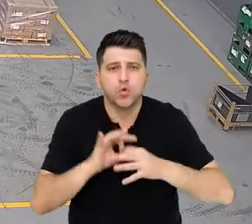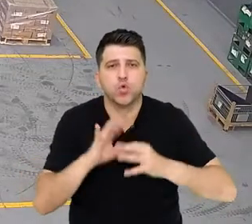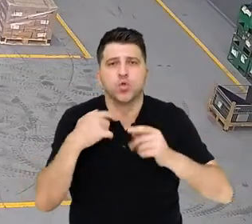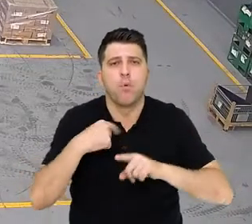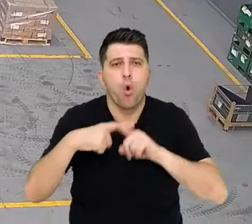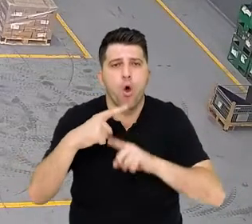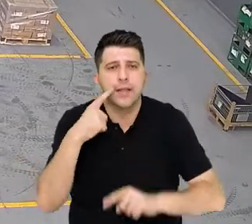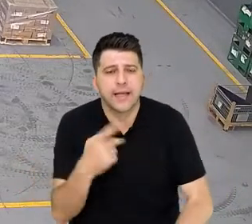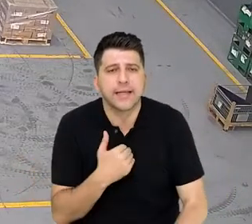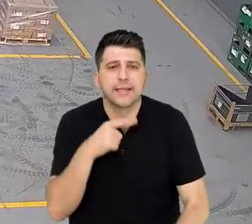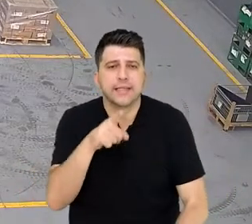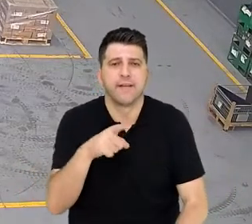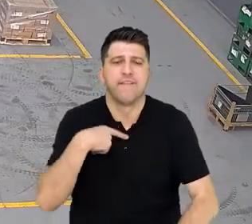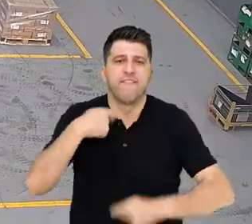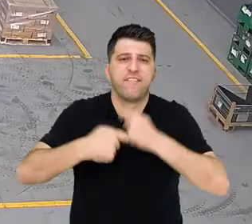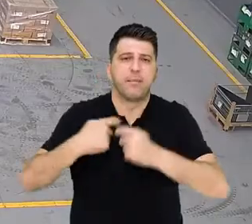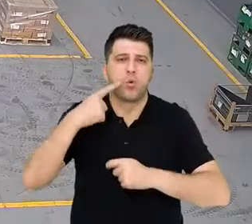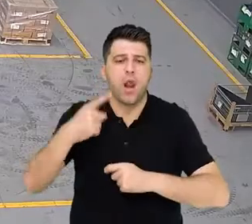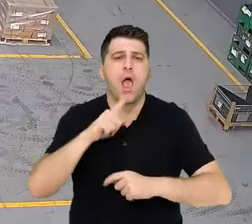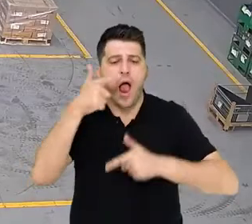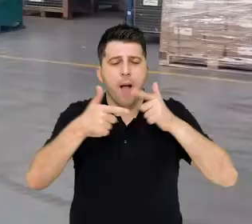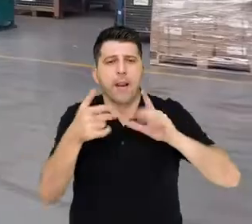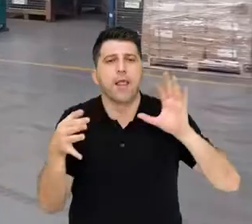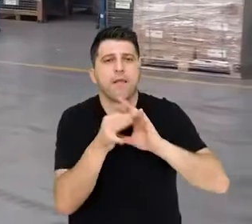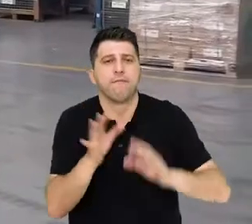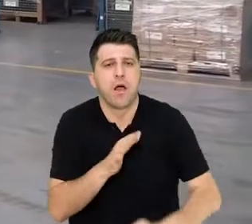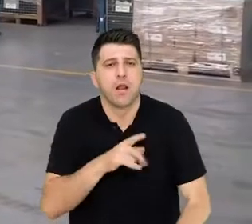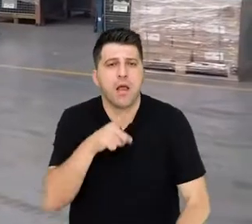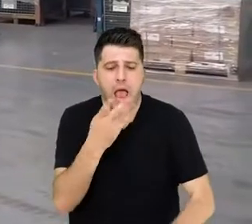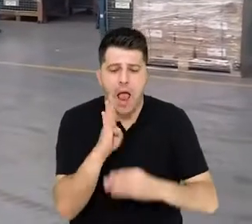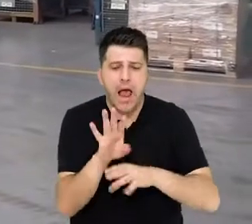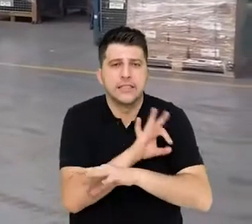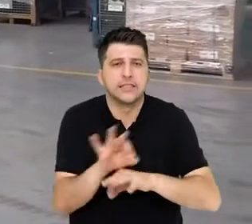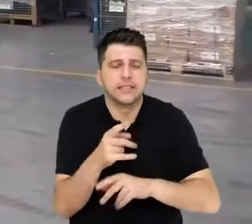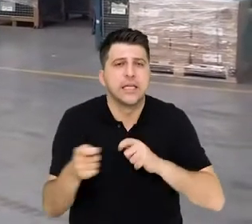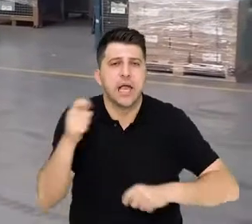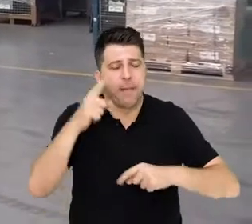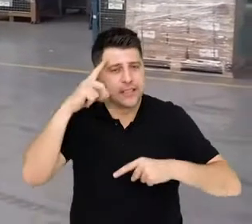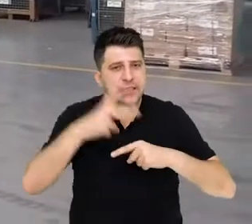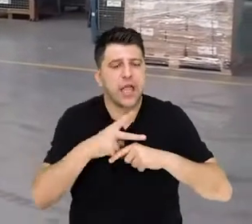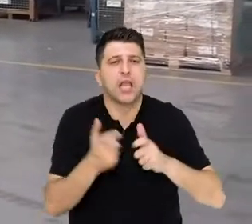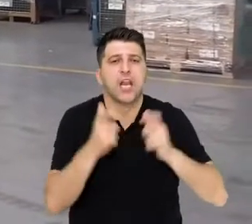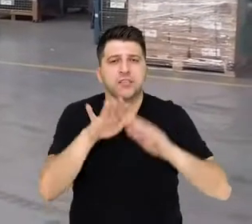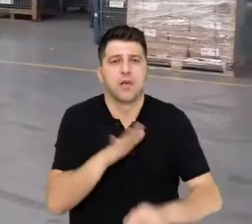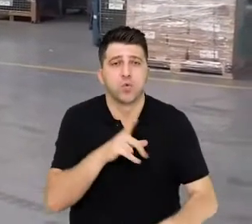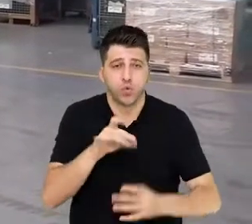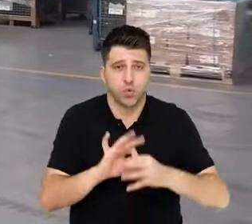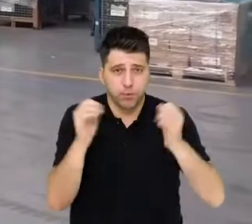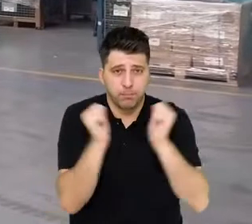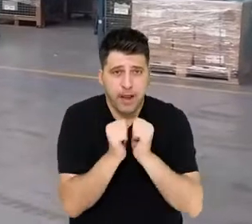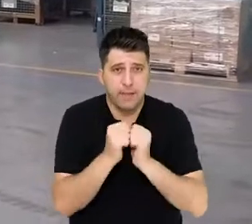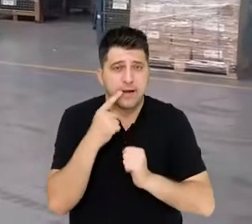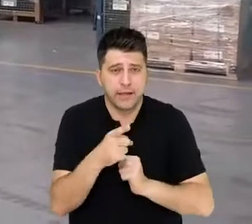çözüm ortağımız Evangelis firması ile tamamen kameralara dayalı, kartsız bir yapay zeka çözümü geliştirmeye odaklandık. Bu çözüm